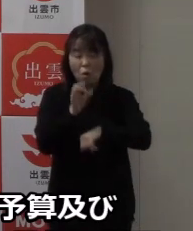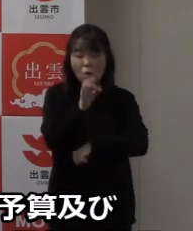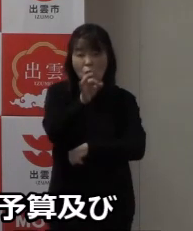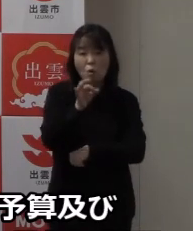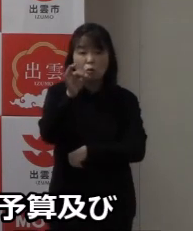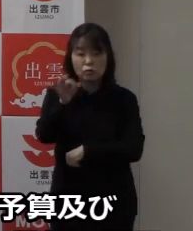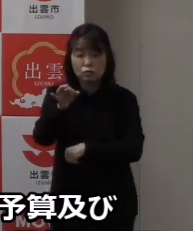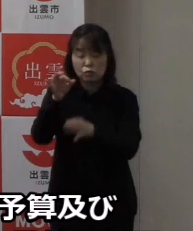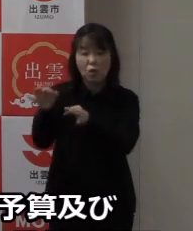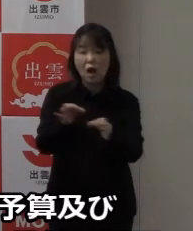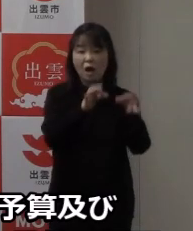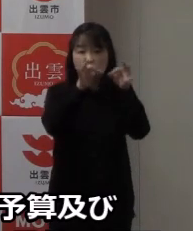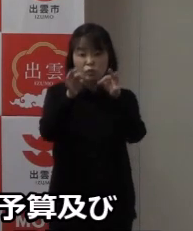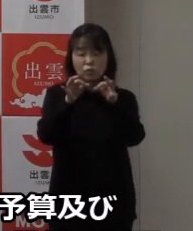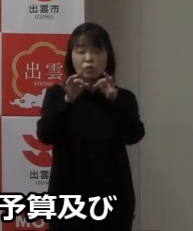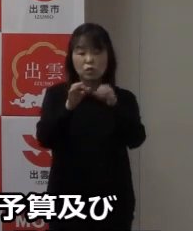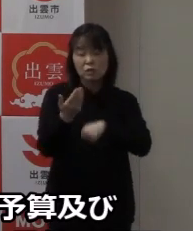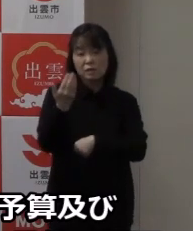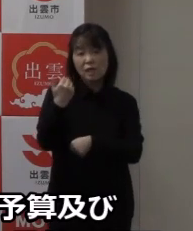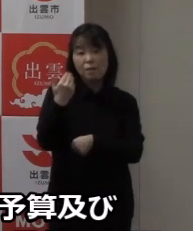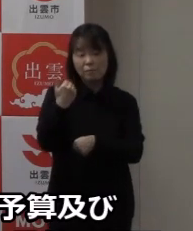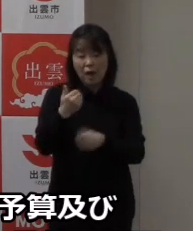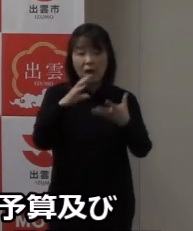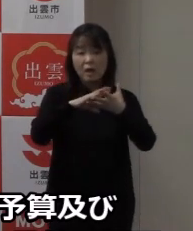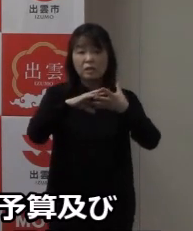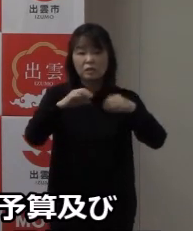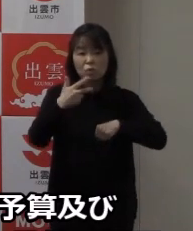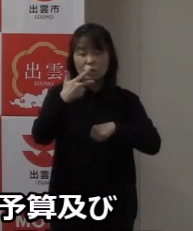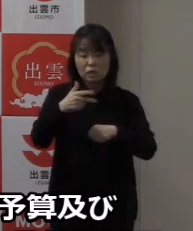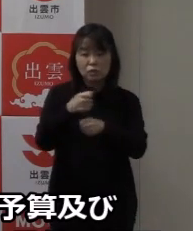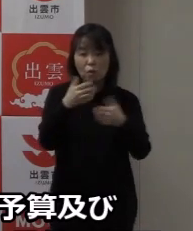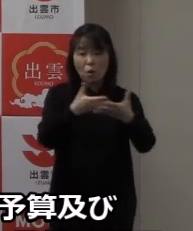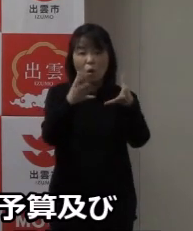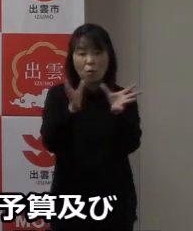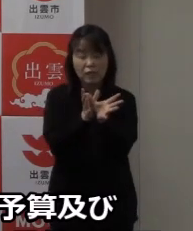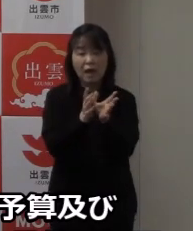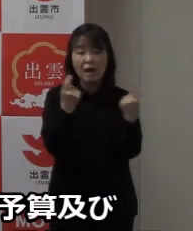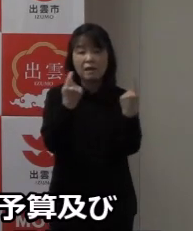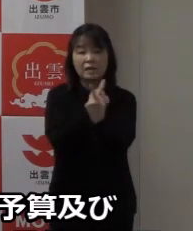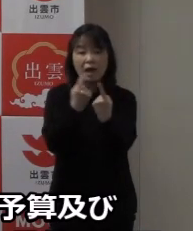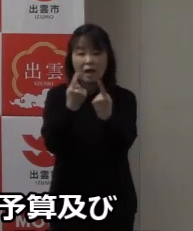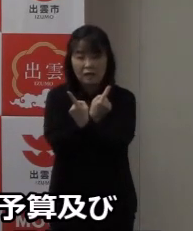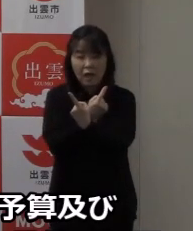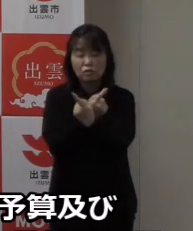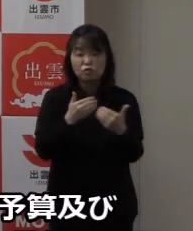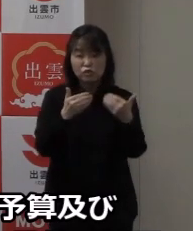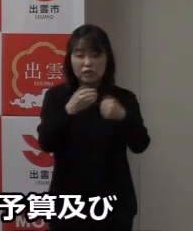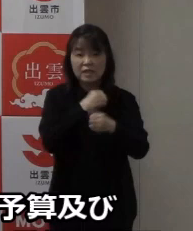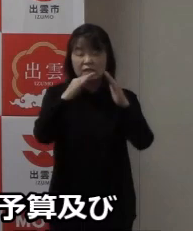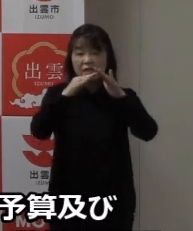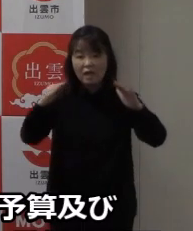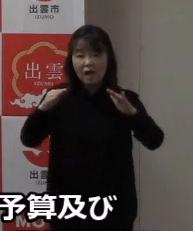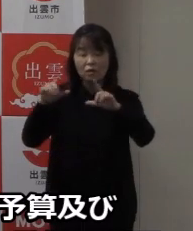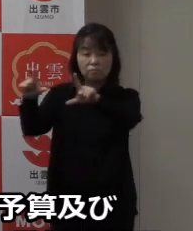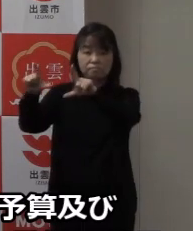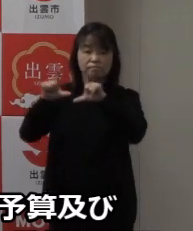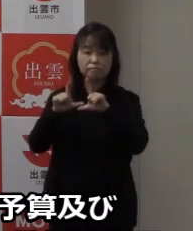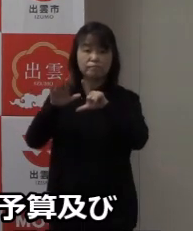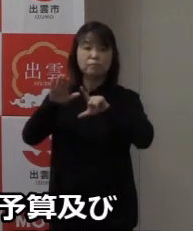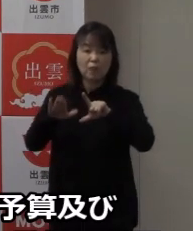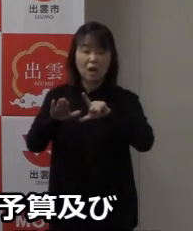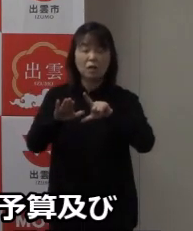般、出雲市消防団改革推進委員会から答申をいただきましたので、これを踏まえて